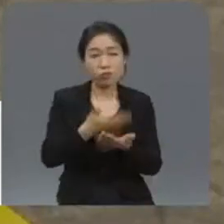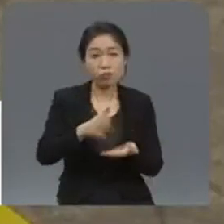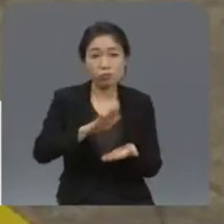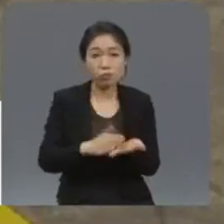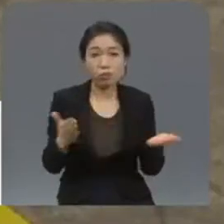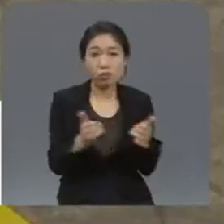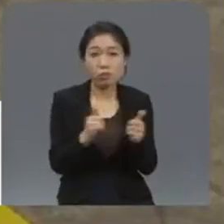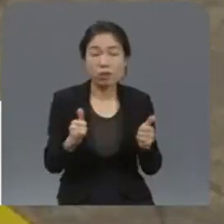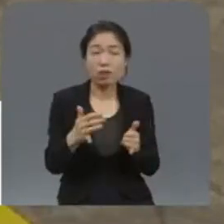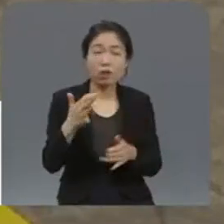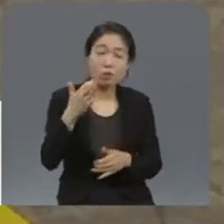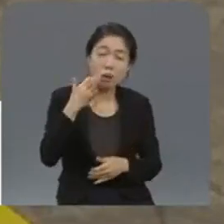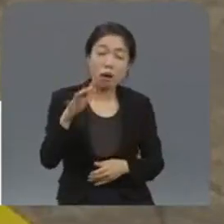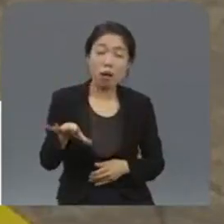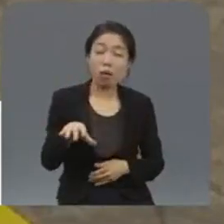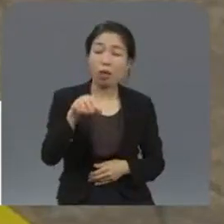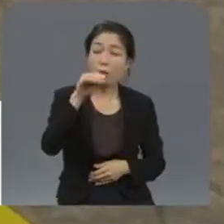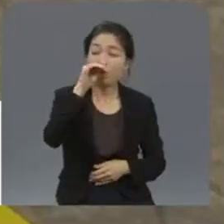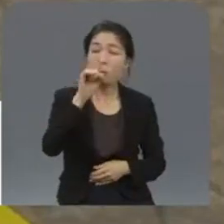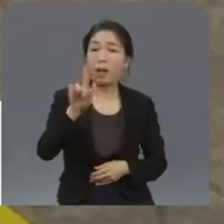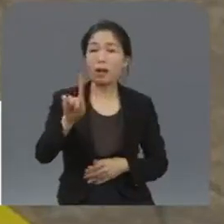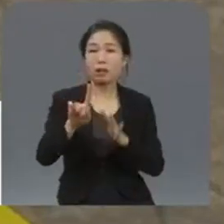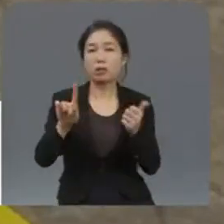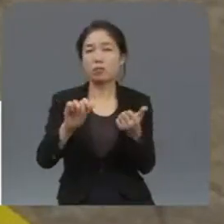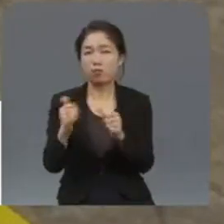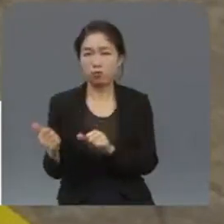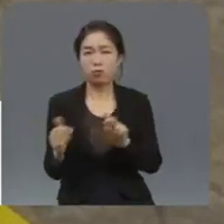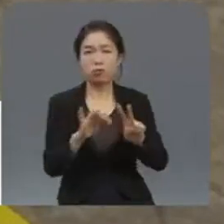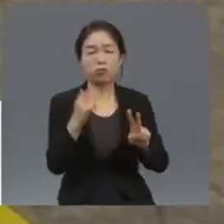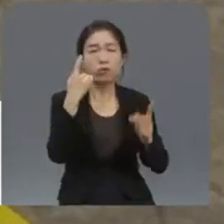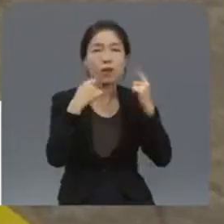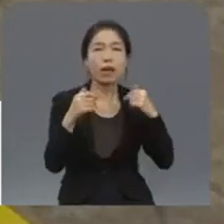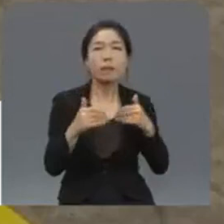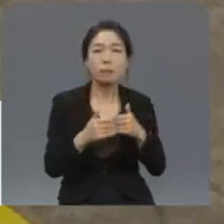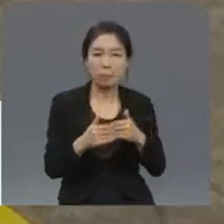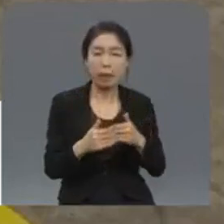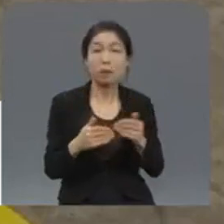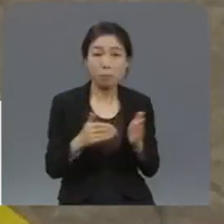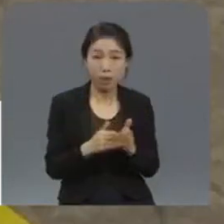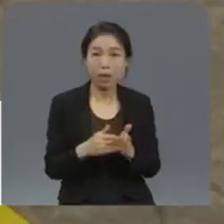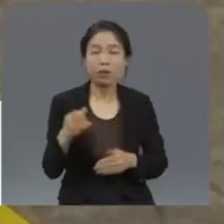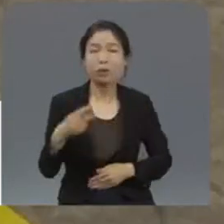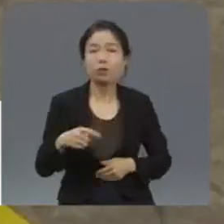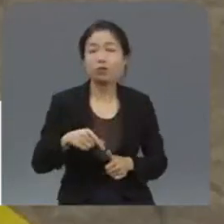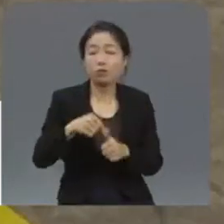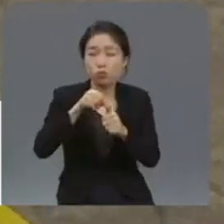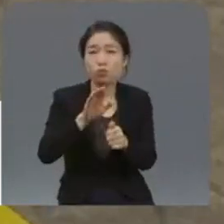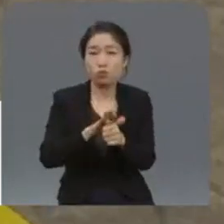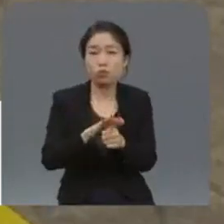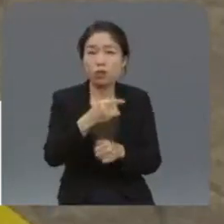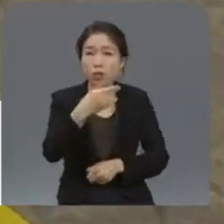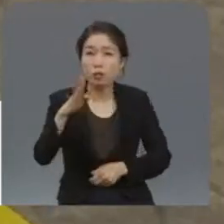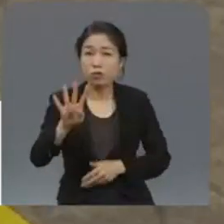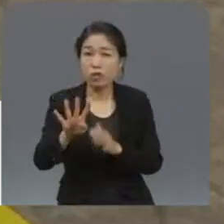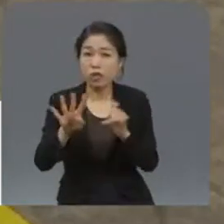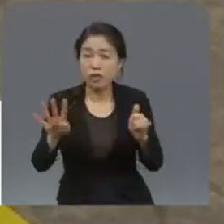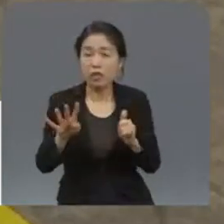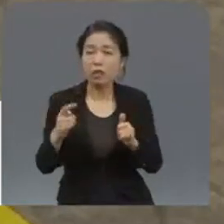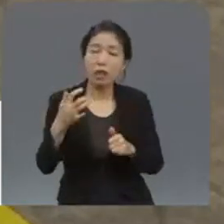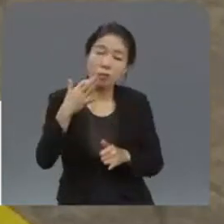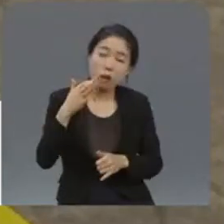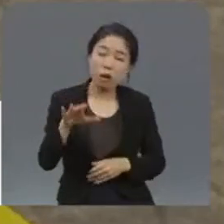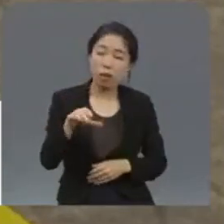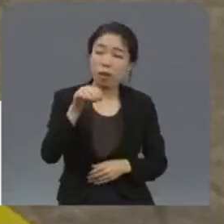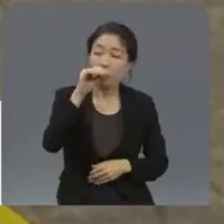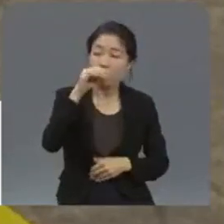작업자들이 유독가스에 질식해 한 명이 숨지고 두 명이 다쳤습니다. 또 구조에 나선 119 대원 4명도 유독가스를